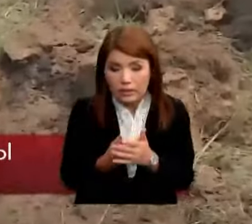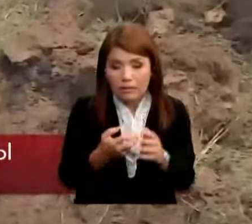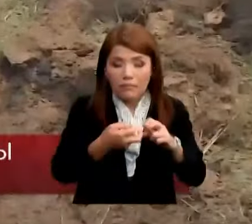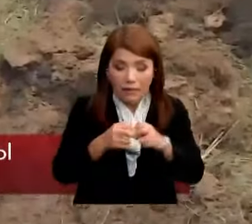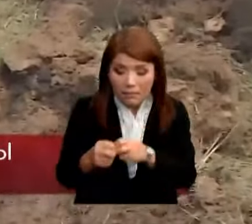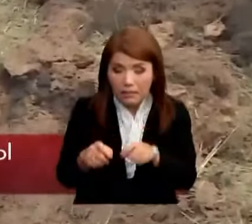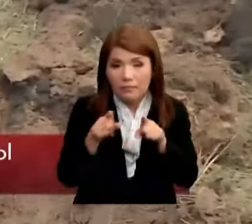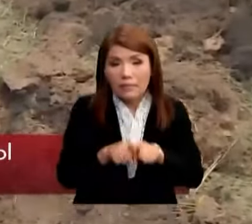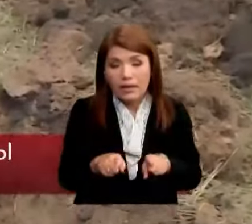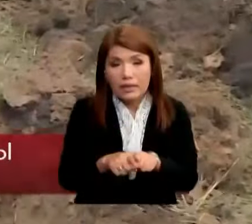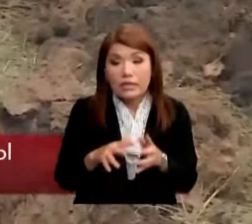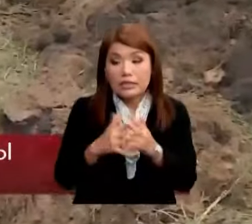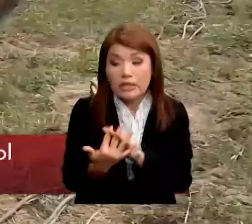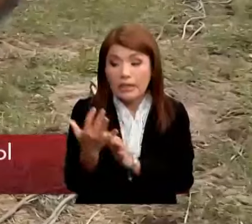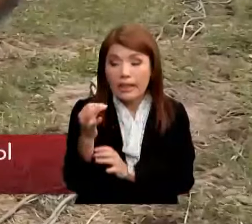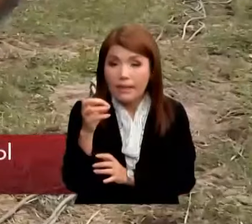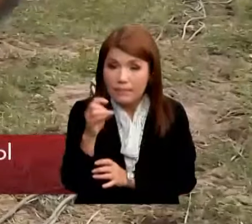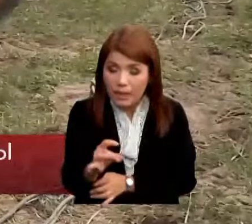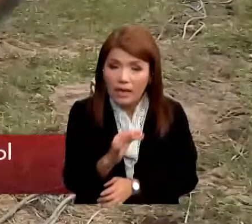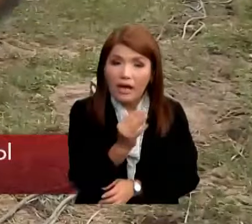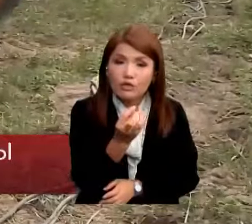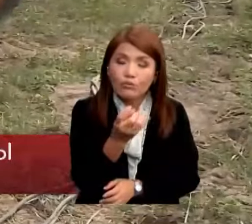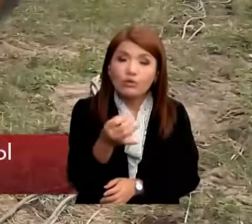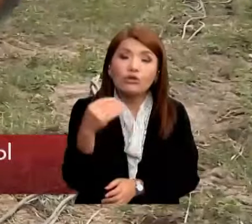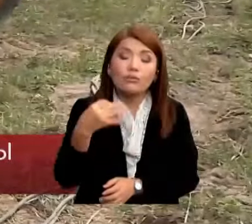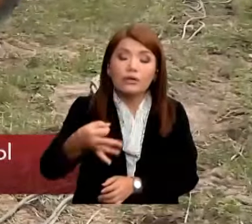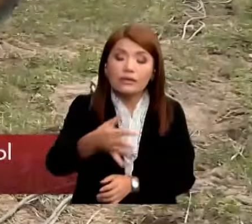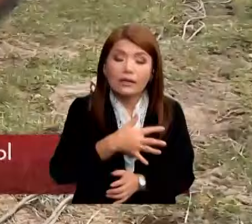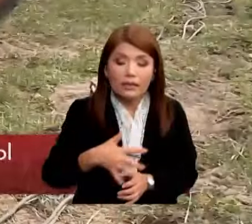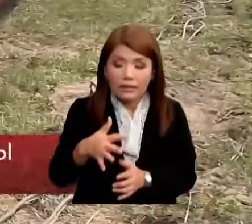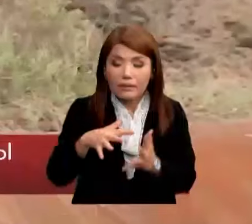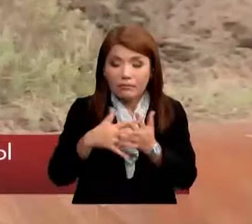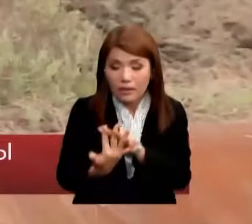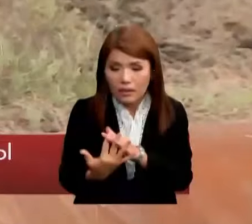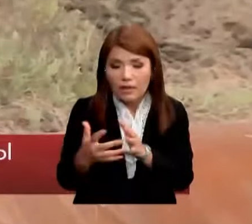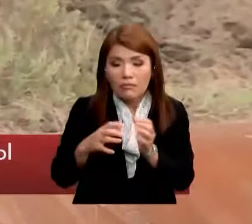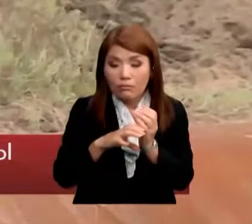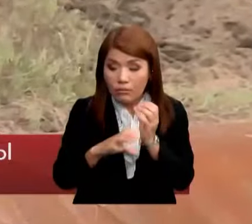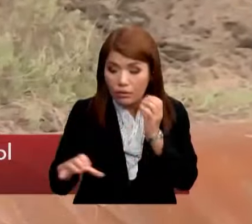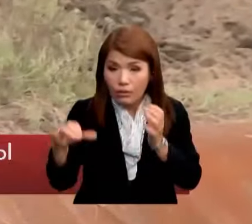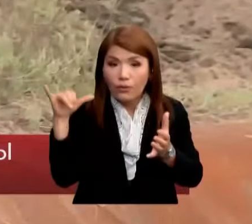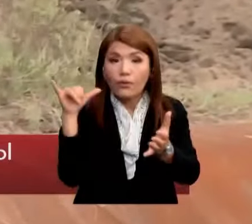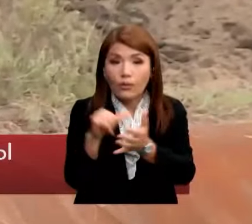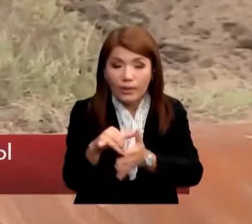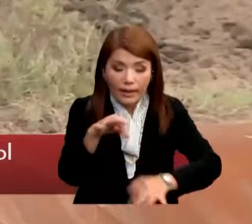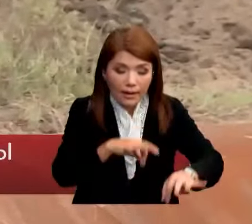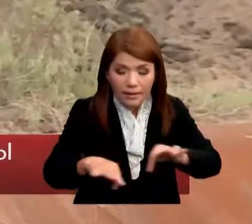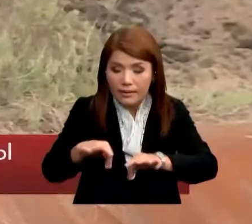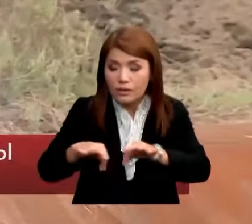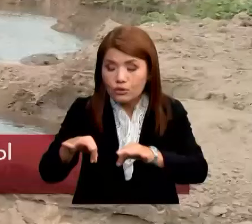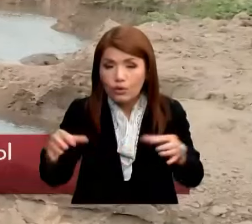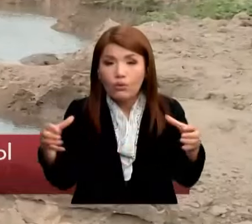проблема в сёлах талапкер и жмака на Акмолинской области внутри поселковые сети проложены а проект по строительству